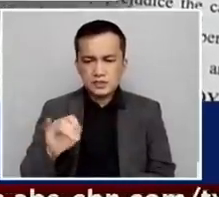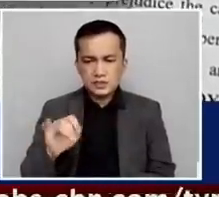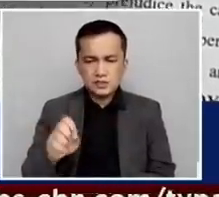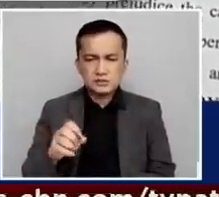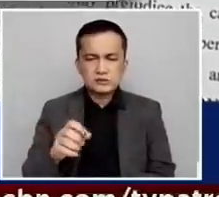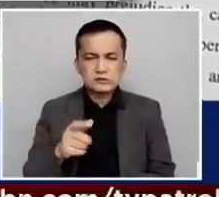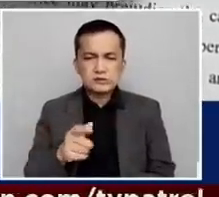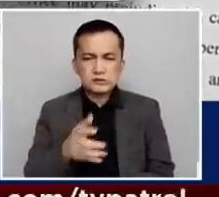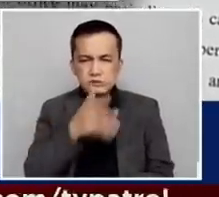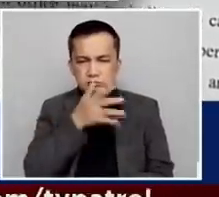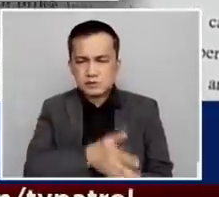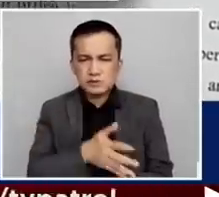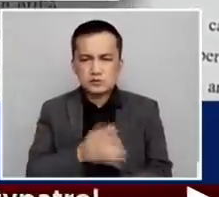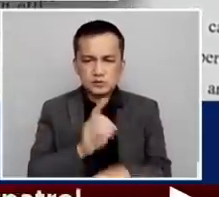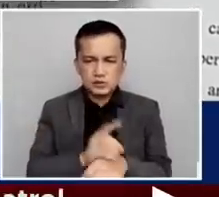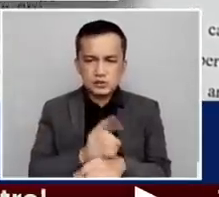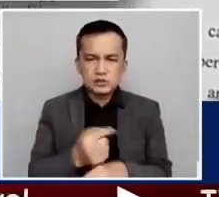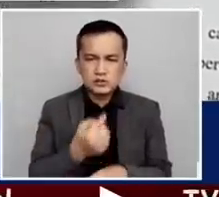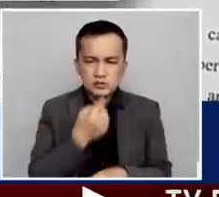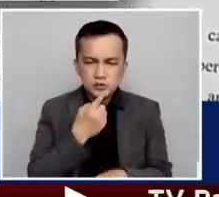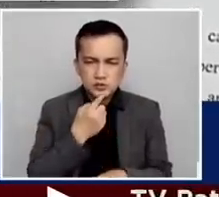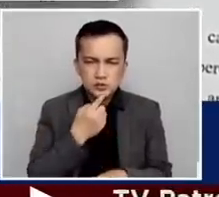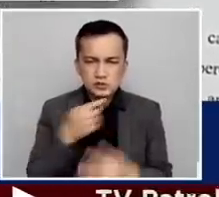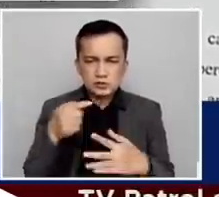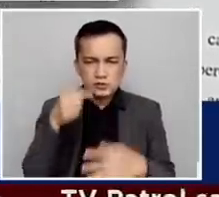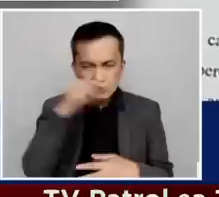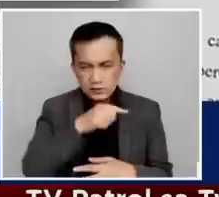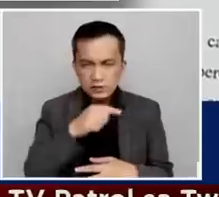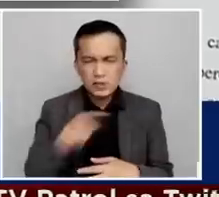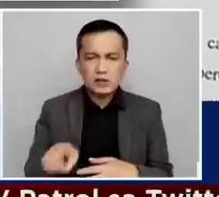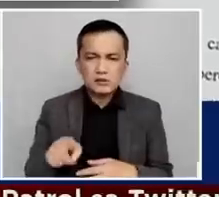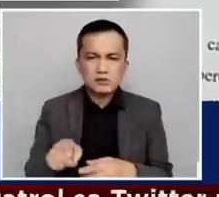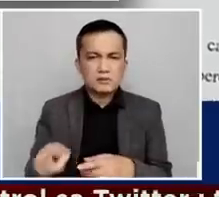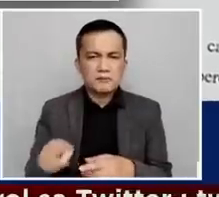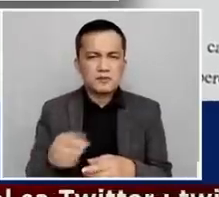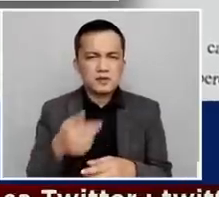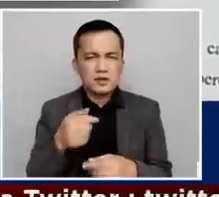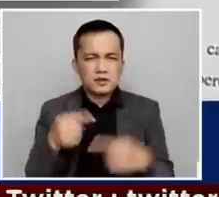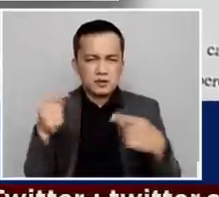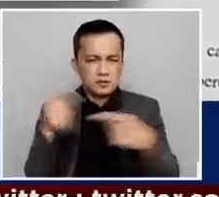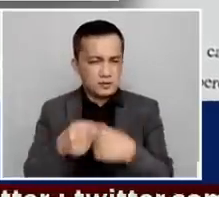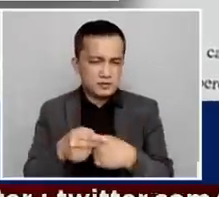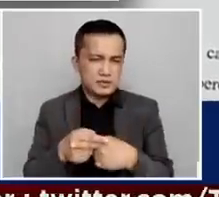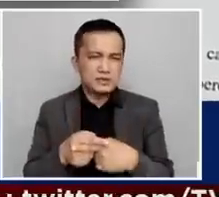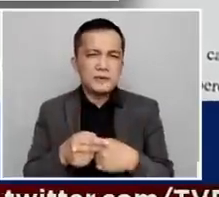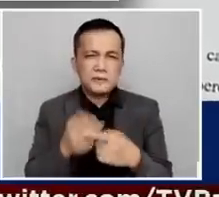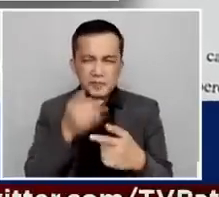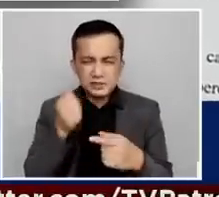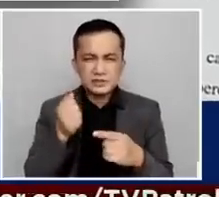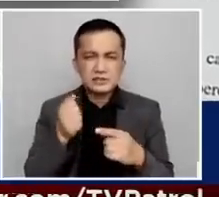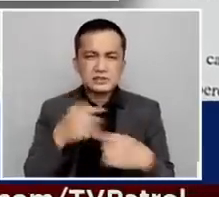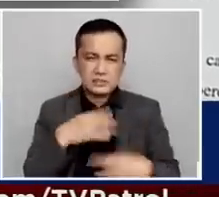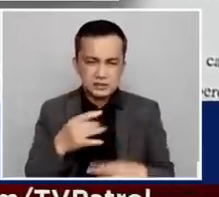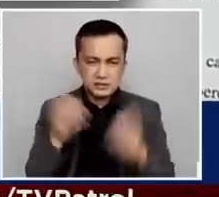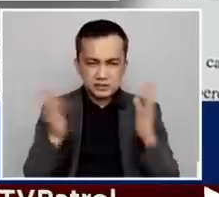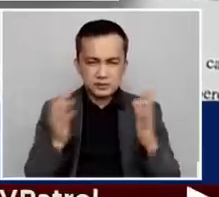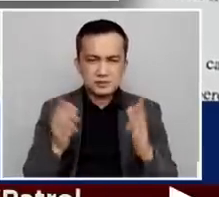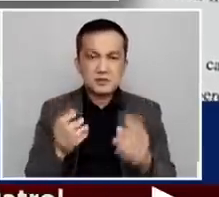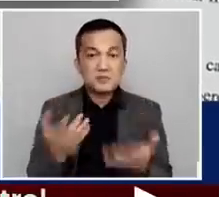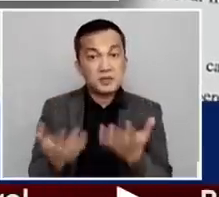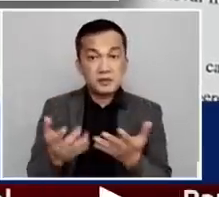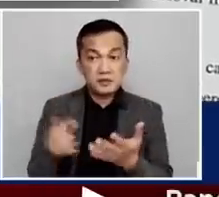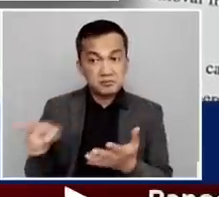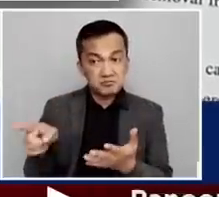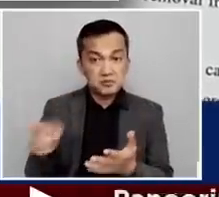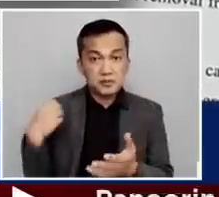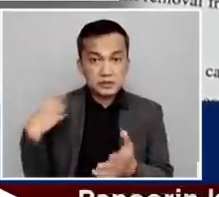serious dishonesty, at conduct prejudicial to the best interest of the service. Maaaring mauwi sa pagkakasibak sa serbisyo ng